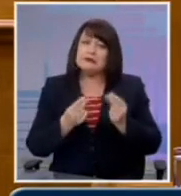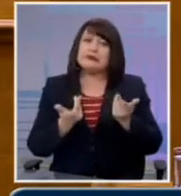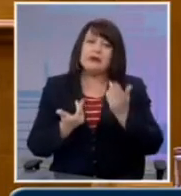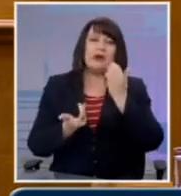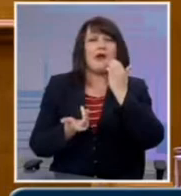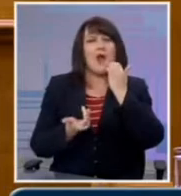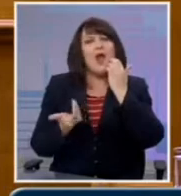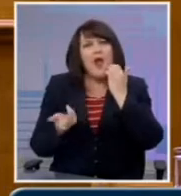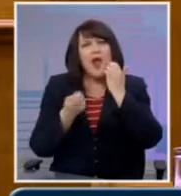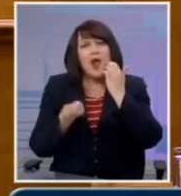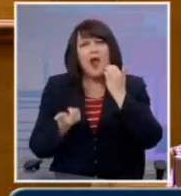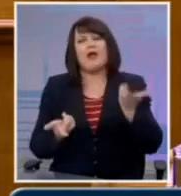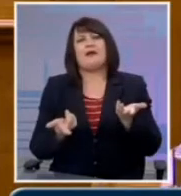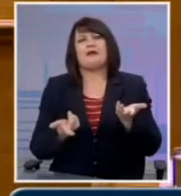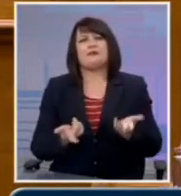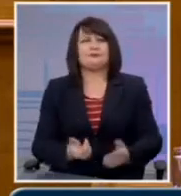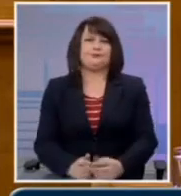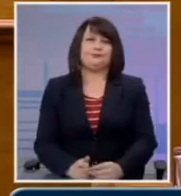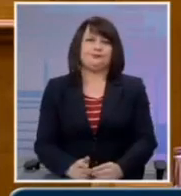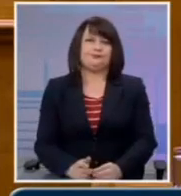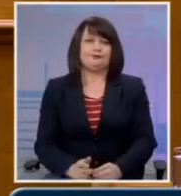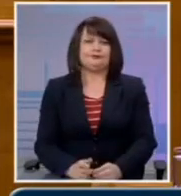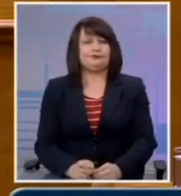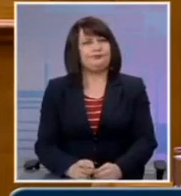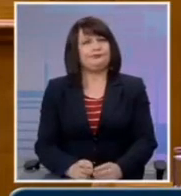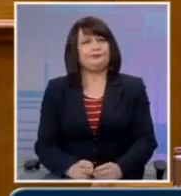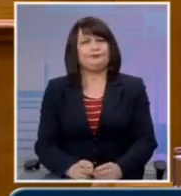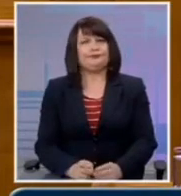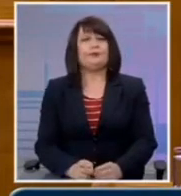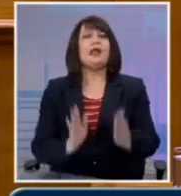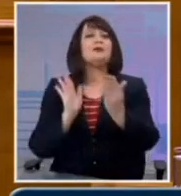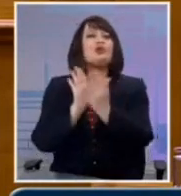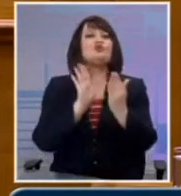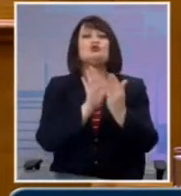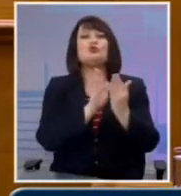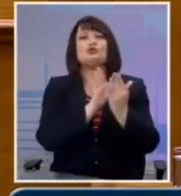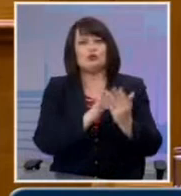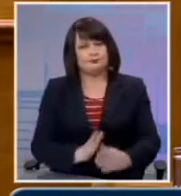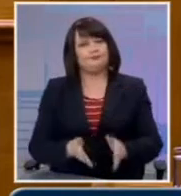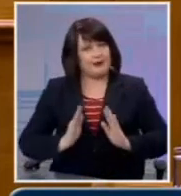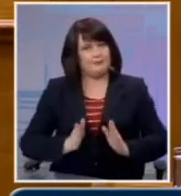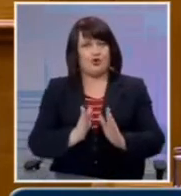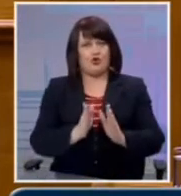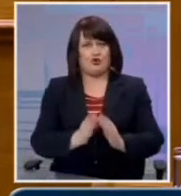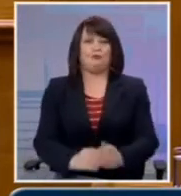και λύσεις προφανώς συστηματικής αντιμετώπισης. Προχωρώ, κύριε Πρόεδρε.